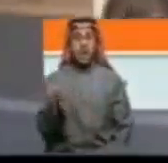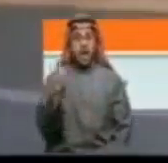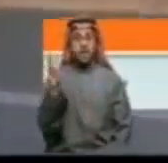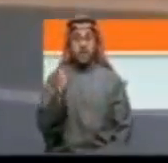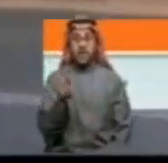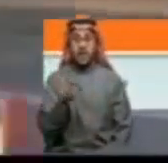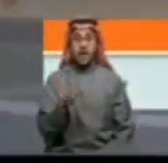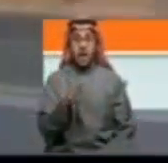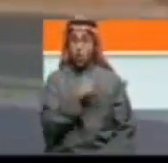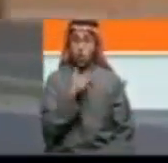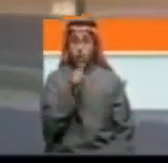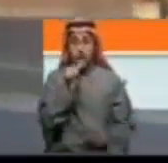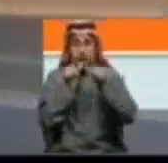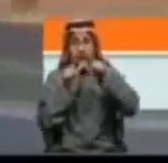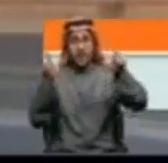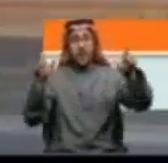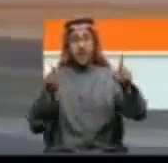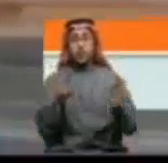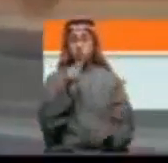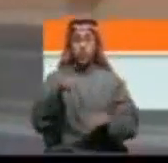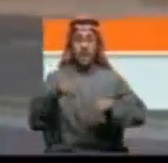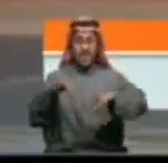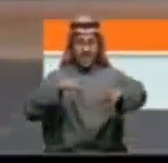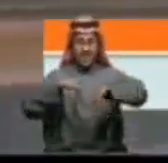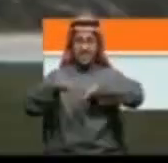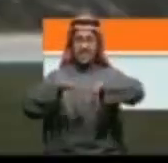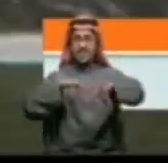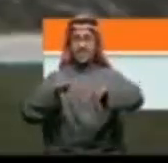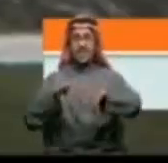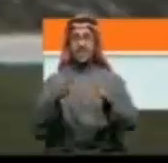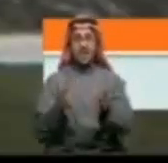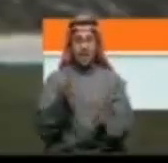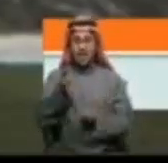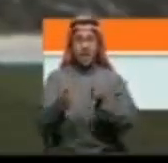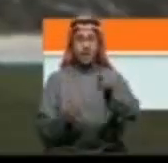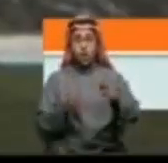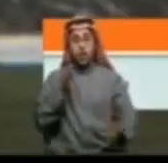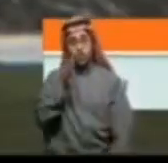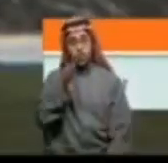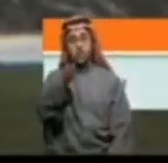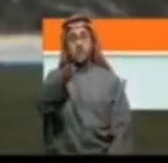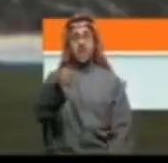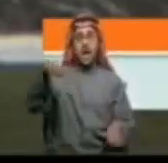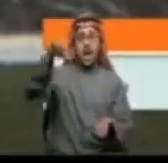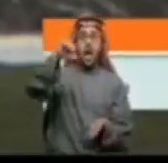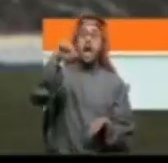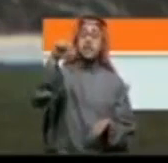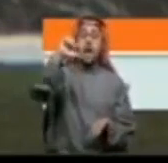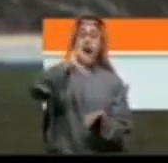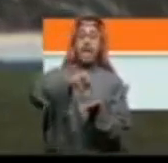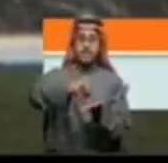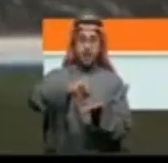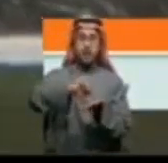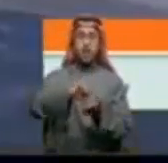صيانة وإدارة حركة قطارات شبكة السكك الحديدية إن القطار كان متوجها إلى العاصمة وعلى